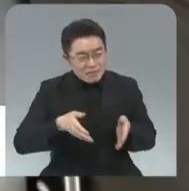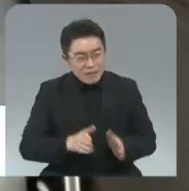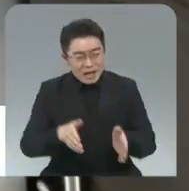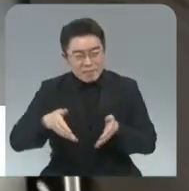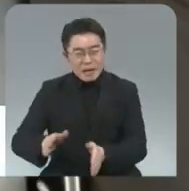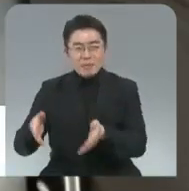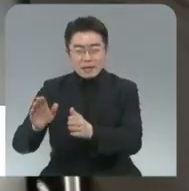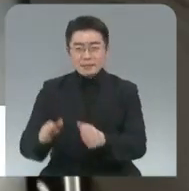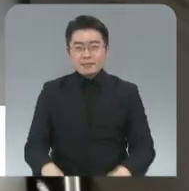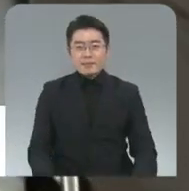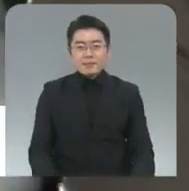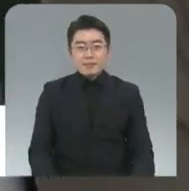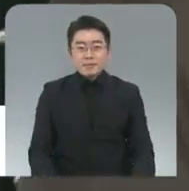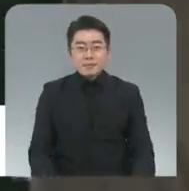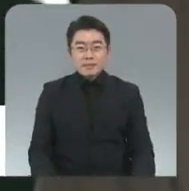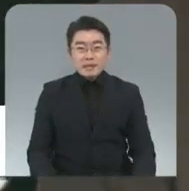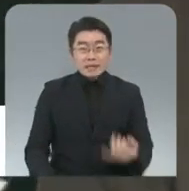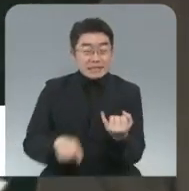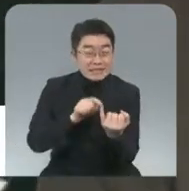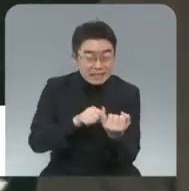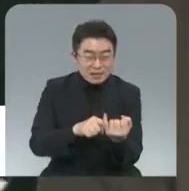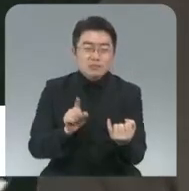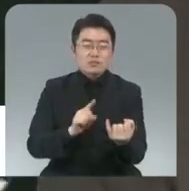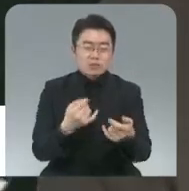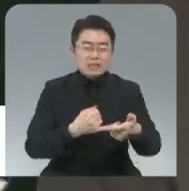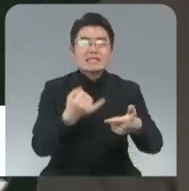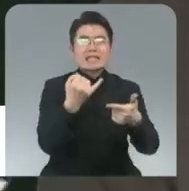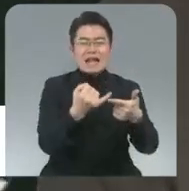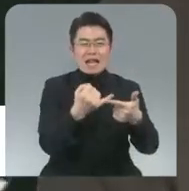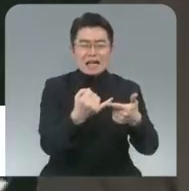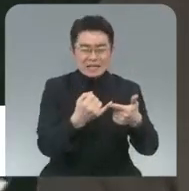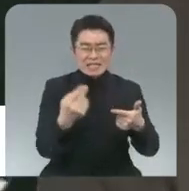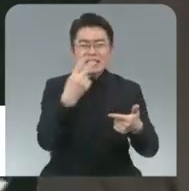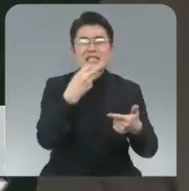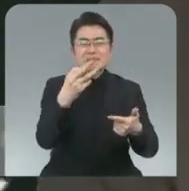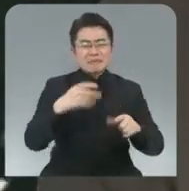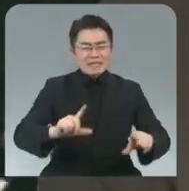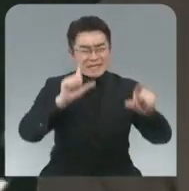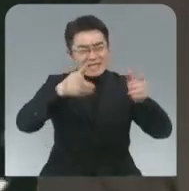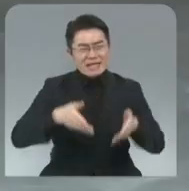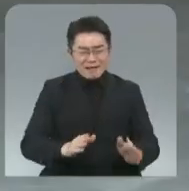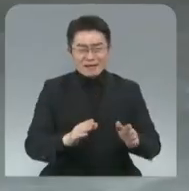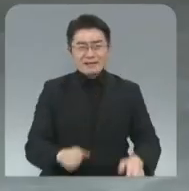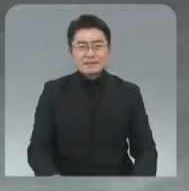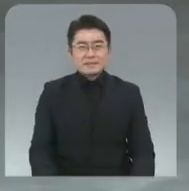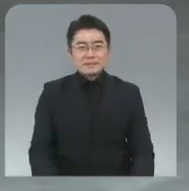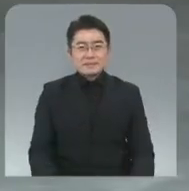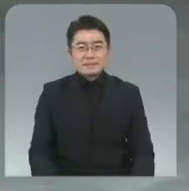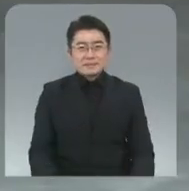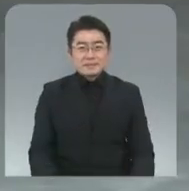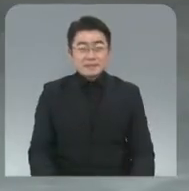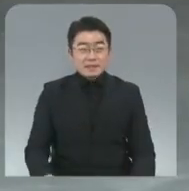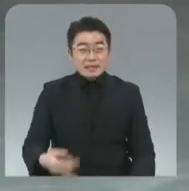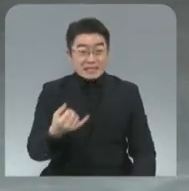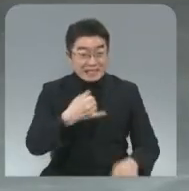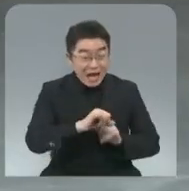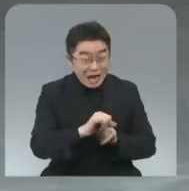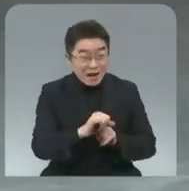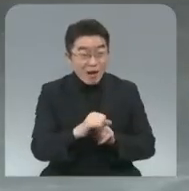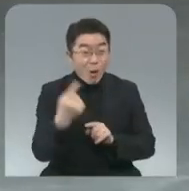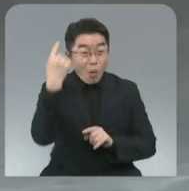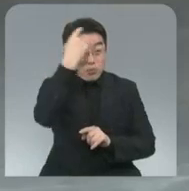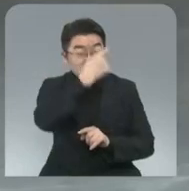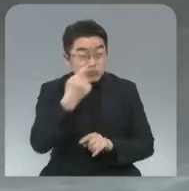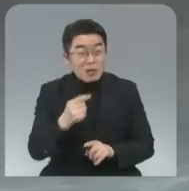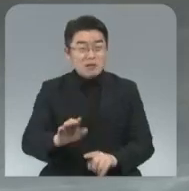televisi lokal kemunculan Putri Kim Jong Andi hadapan publik diduga menunjukkan niat Korea Utara untuk menggambarkan kosong 17 sebagai senjata